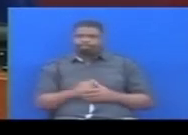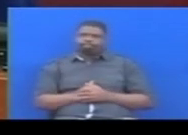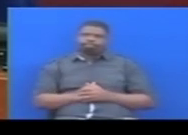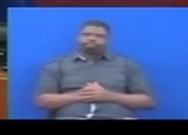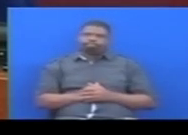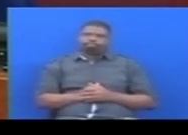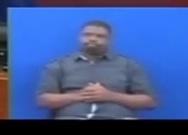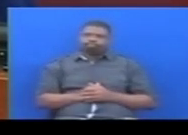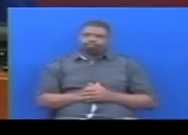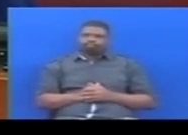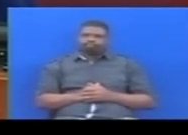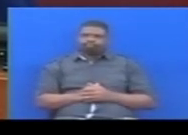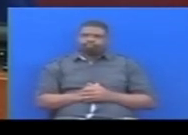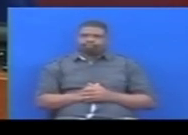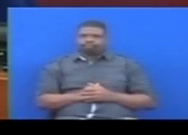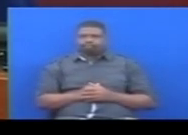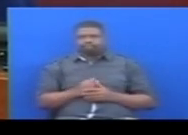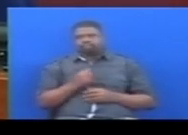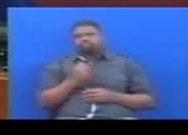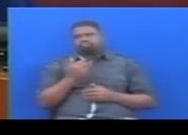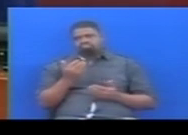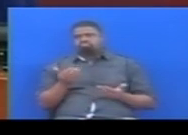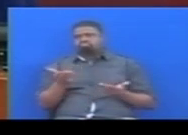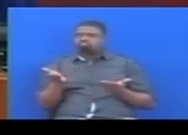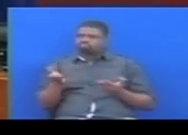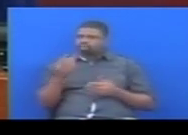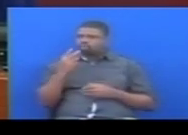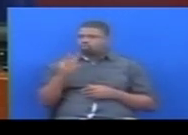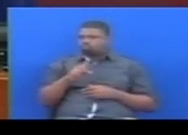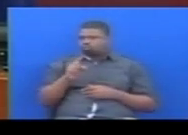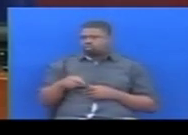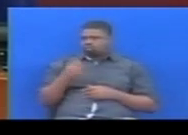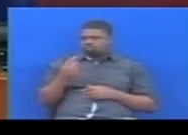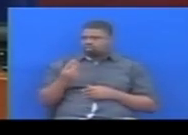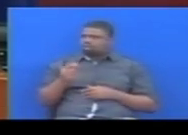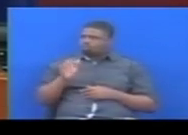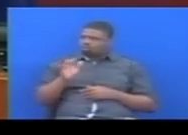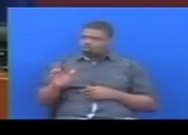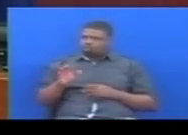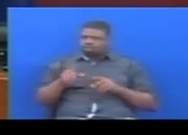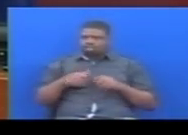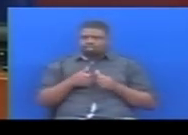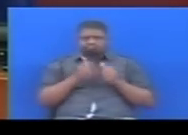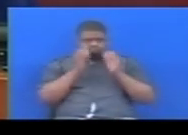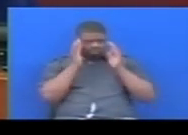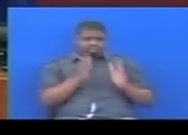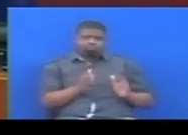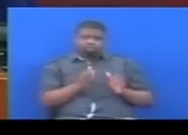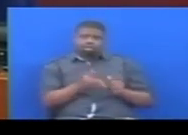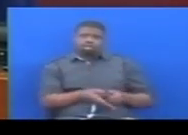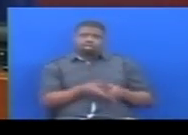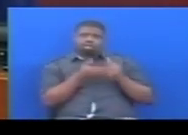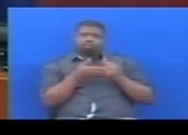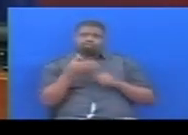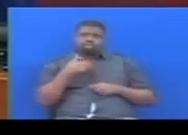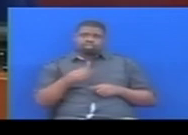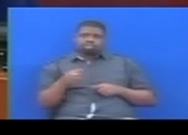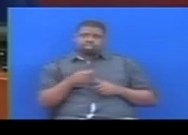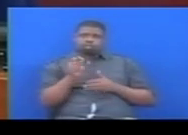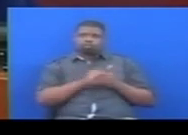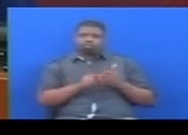Naona hapo swali la mwanzo ni la kwako, la pili naona ni la Wizara ya Afya, lakini Mheshimiwa Naibu Waziri, Ofisi